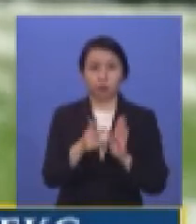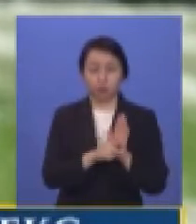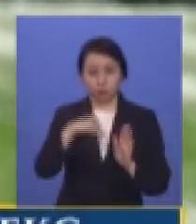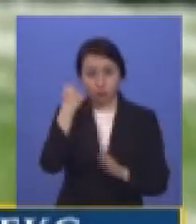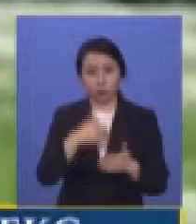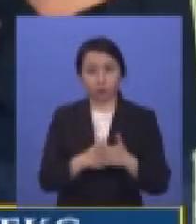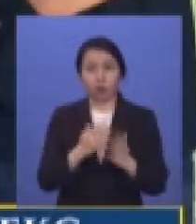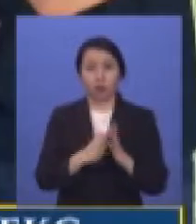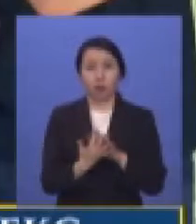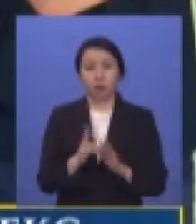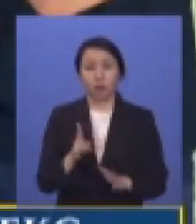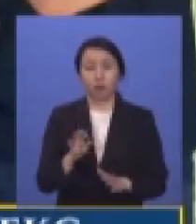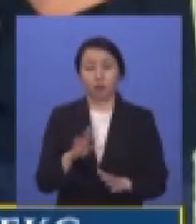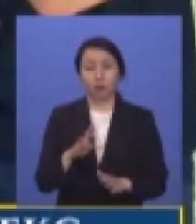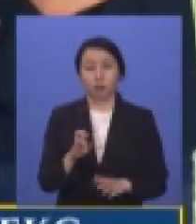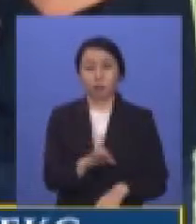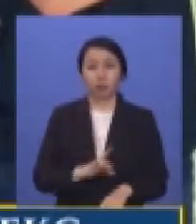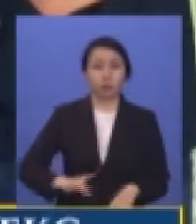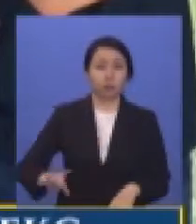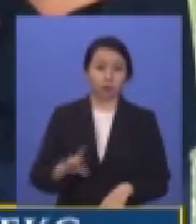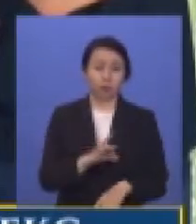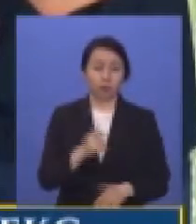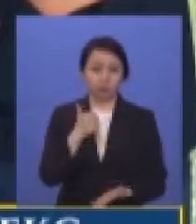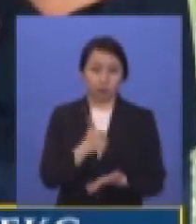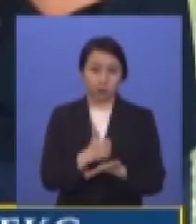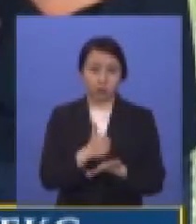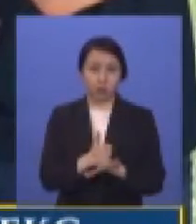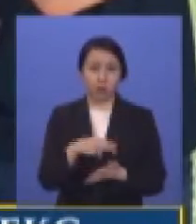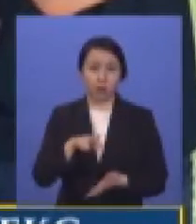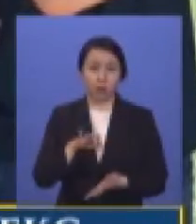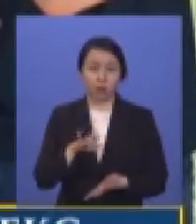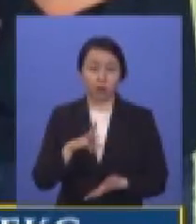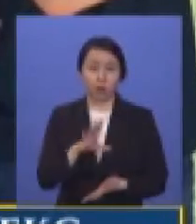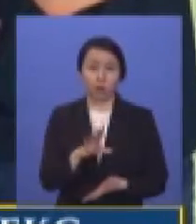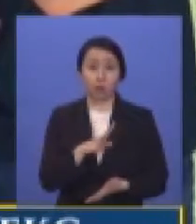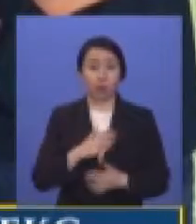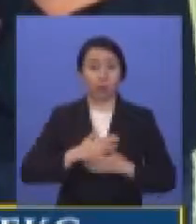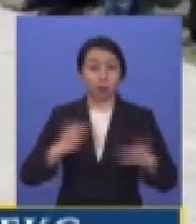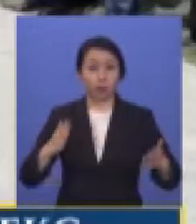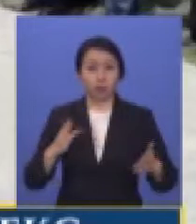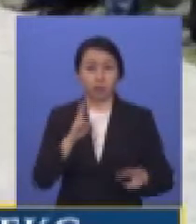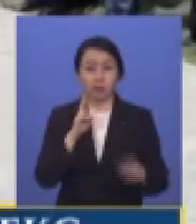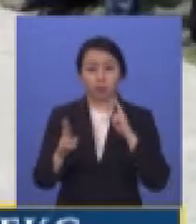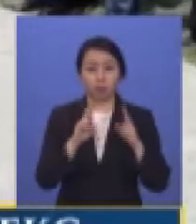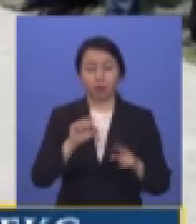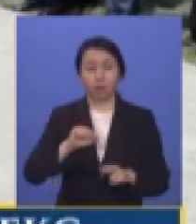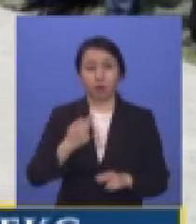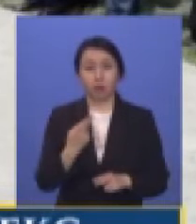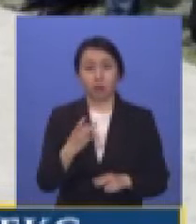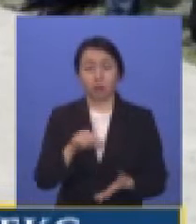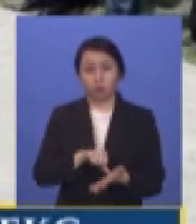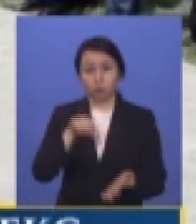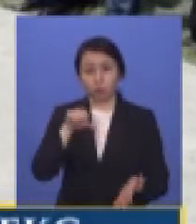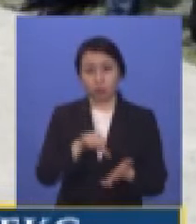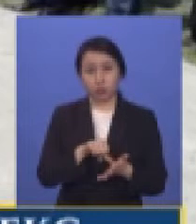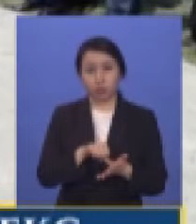году, близ села Благовещенка Жамбылского района, во главе с Мирджакыпом Дулатовым состоялось большое собрание алашардинцев. Участие в